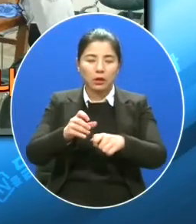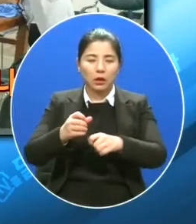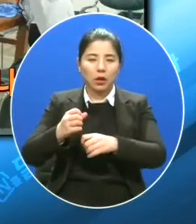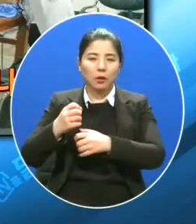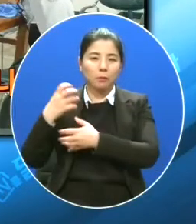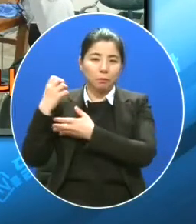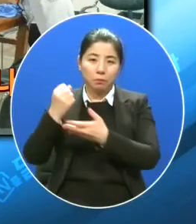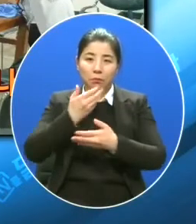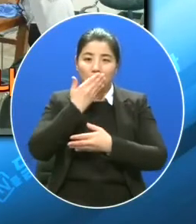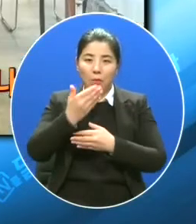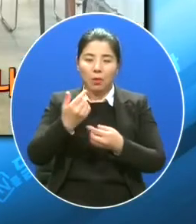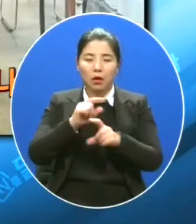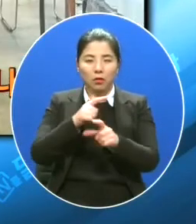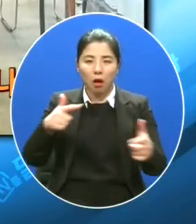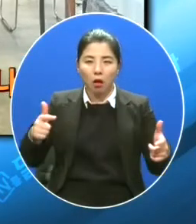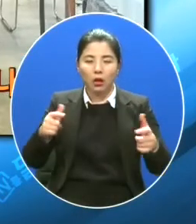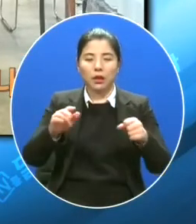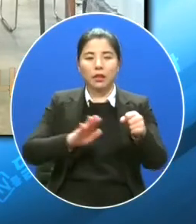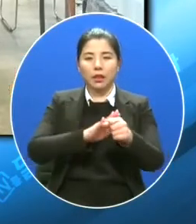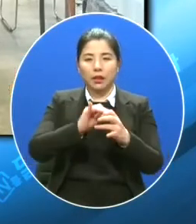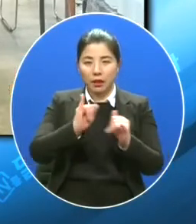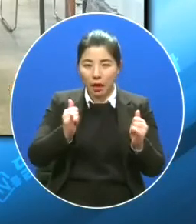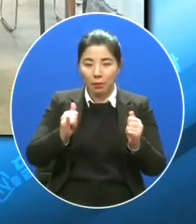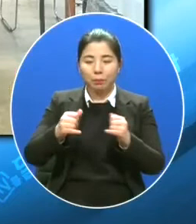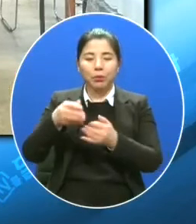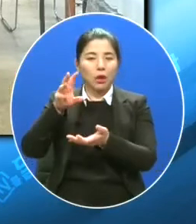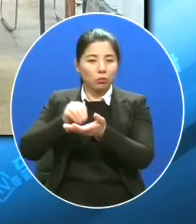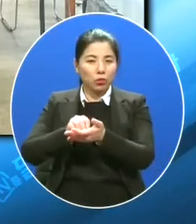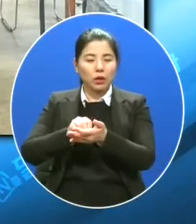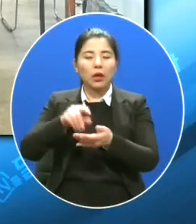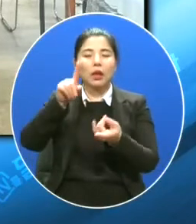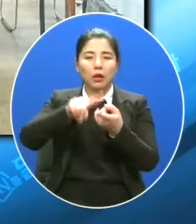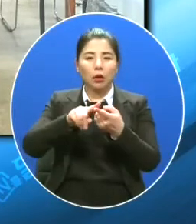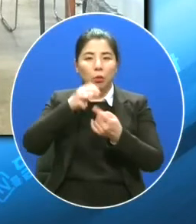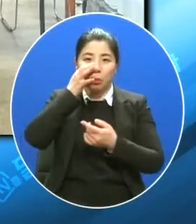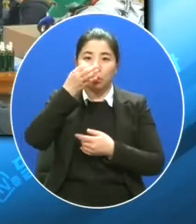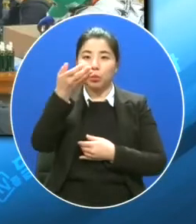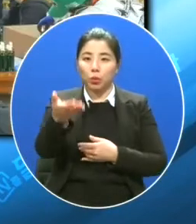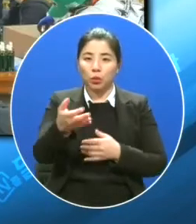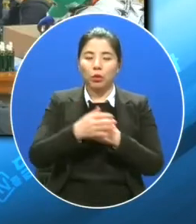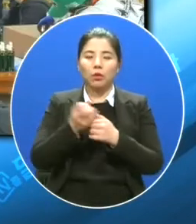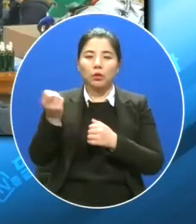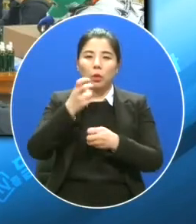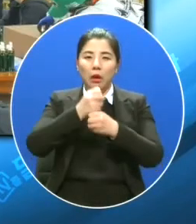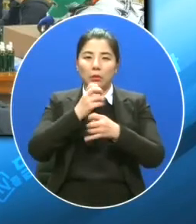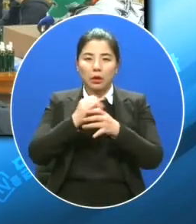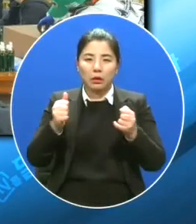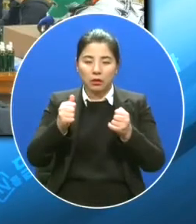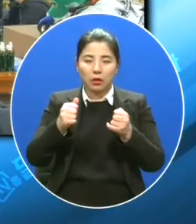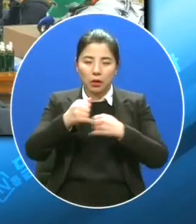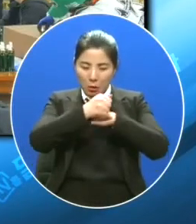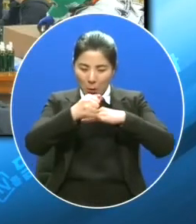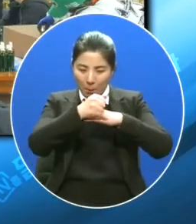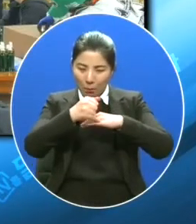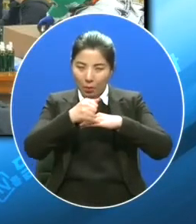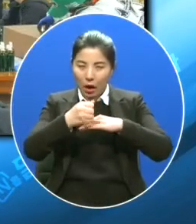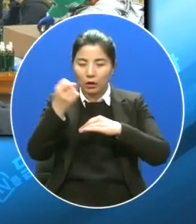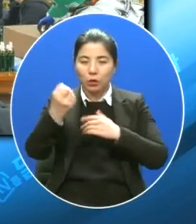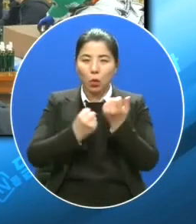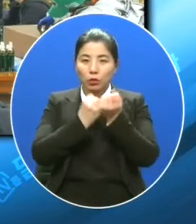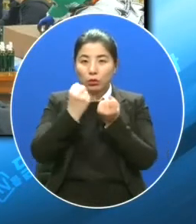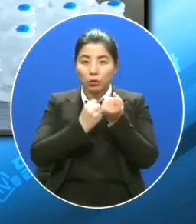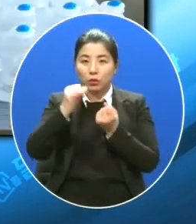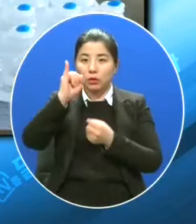버팀목으로 발전해 나갈 다양한 사람과 이슈를 있는 그대로 보여주되 제작진의 치밀한